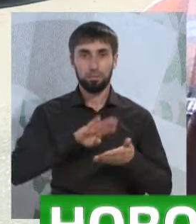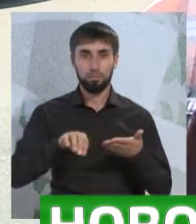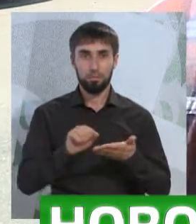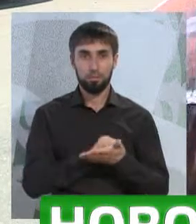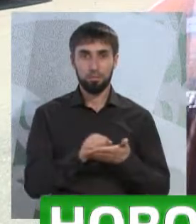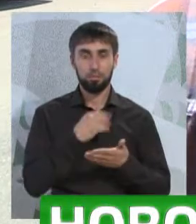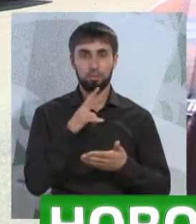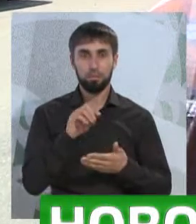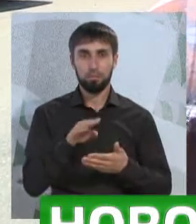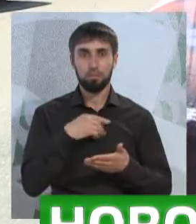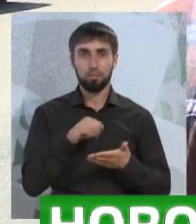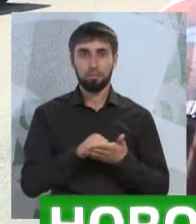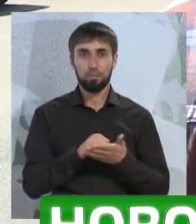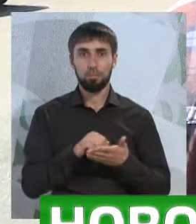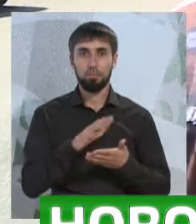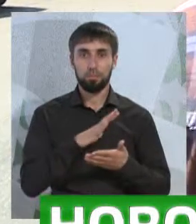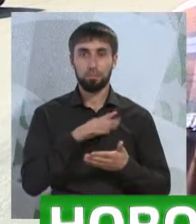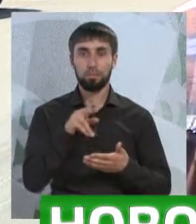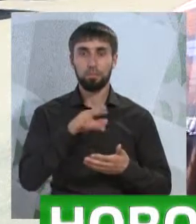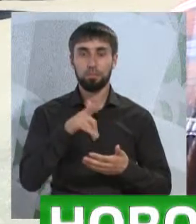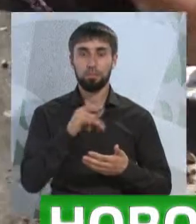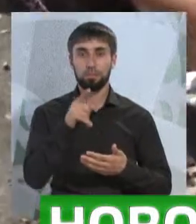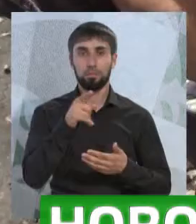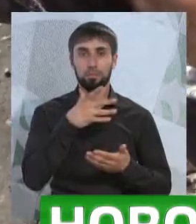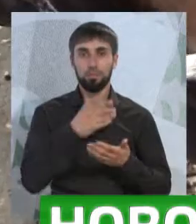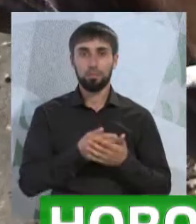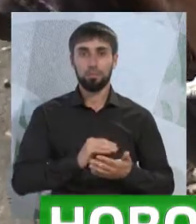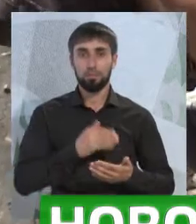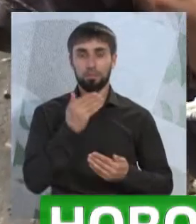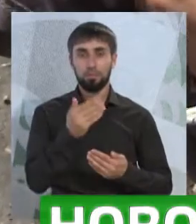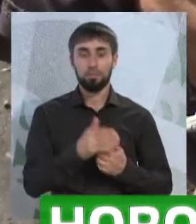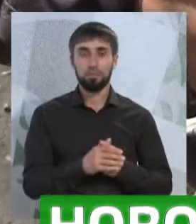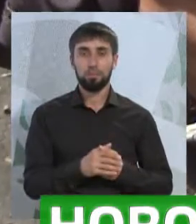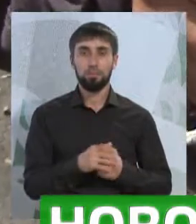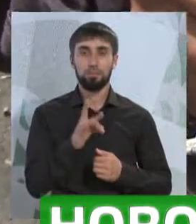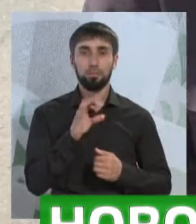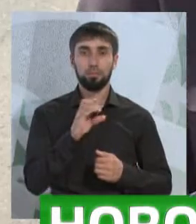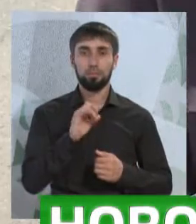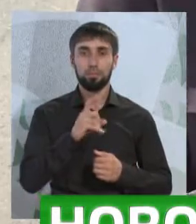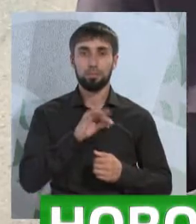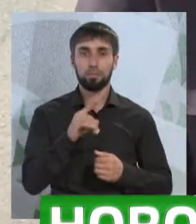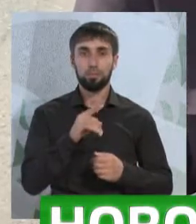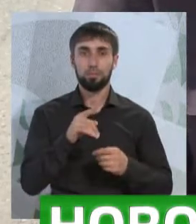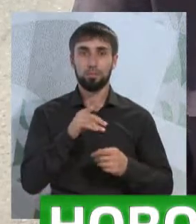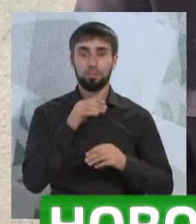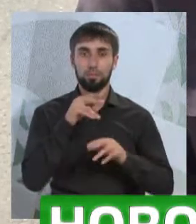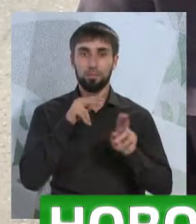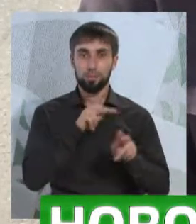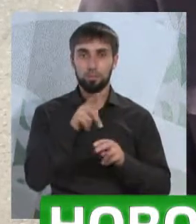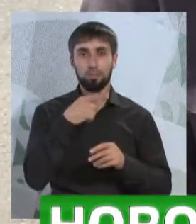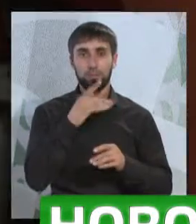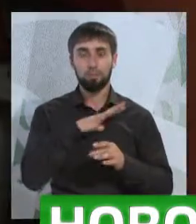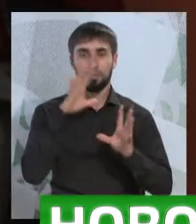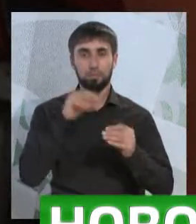ездили? Нет, да, в документ. Вот это в груз просто, в частнику. Сотрудники Россельхознадзора, прежде чем отпустить нарушителям, разъясняют